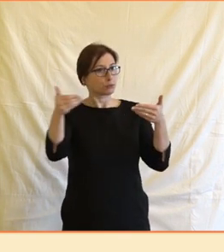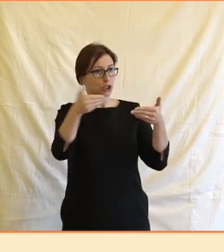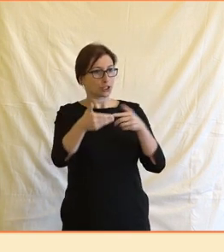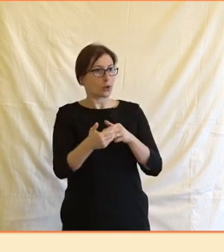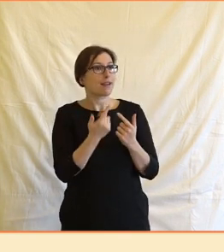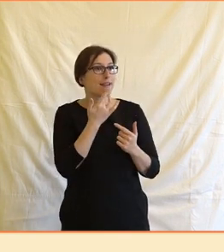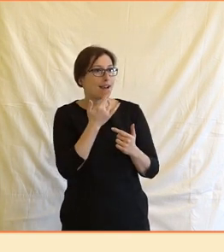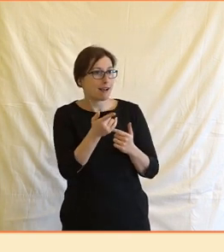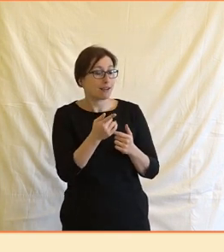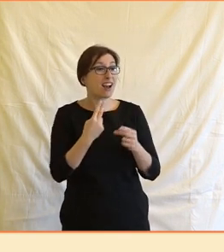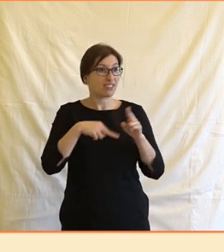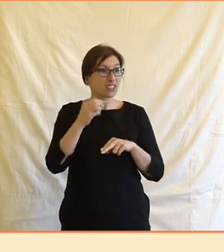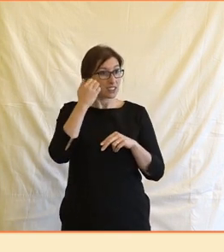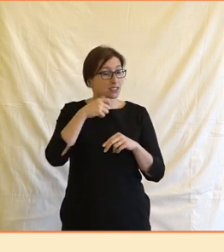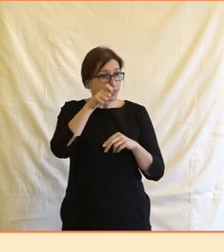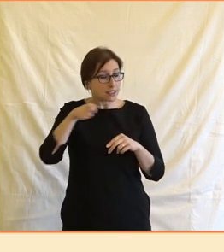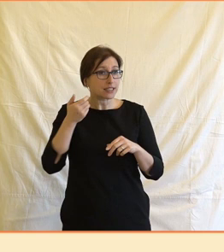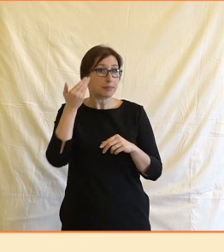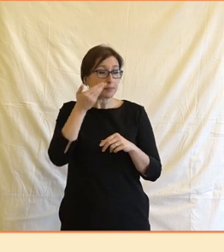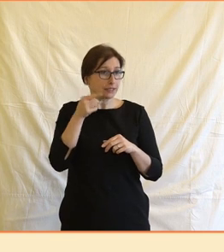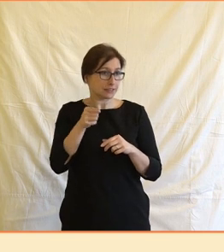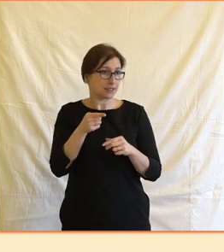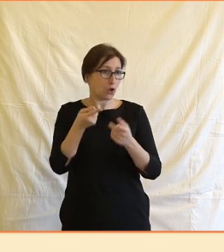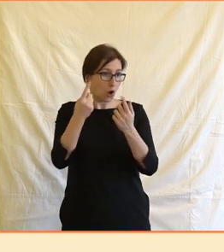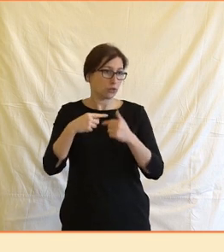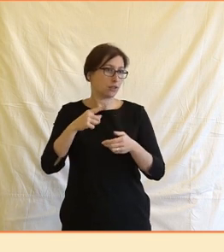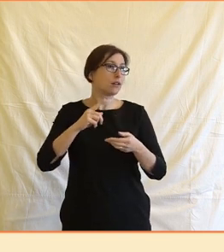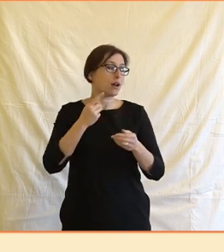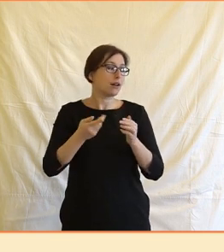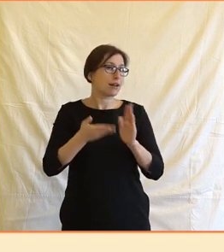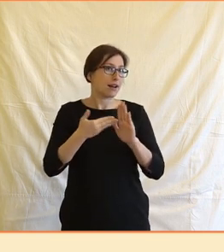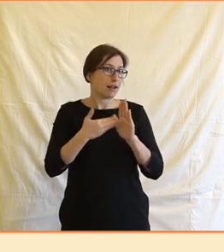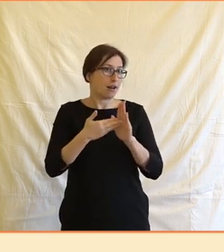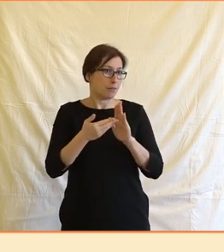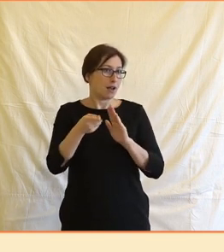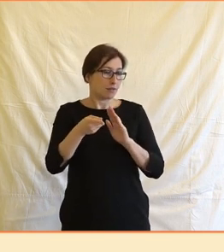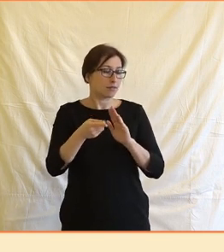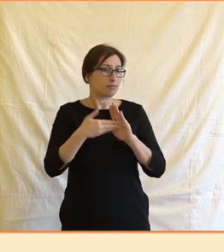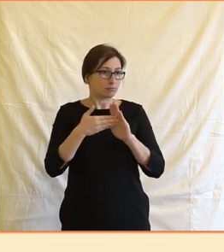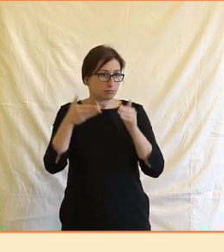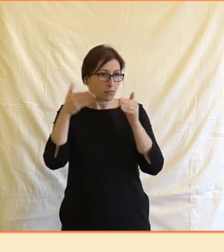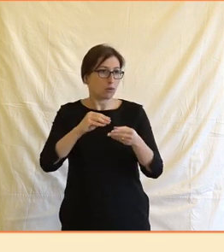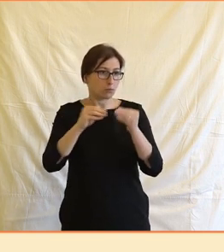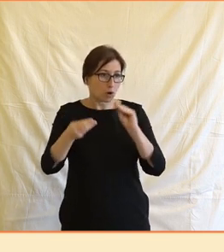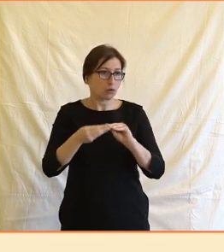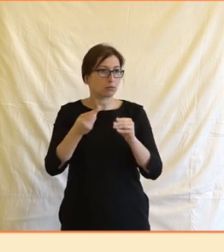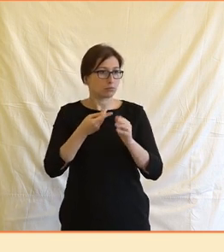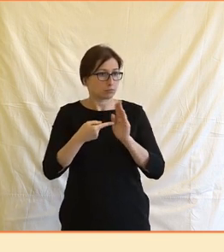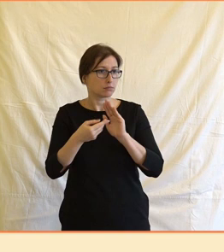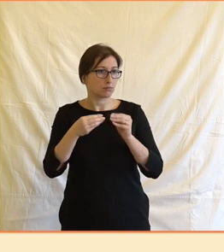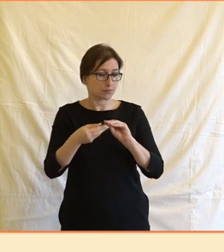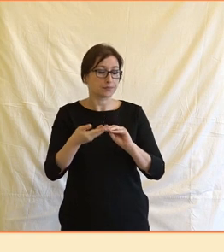přičemž většina těchto respondentů je z oblasti marketingu. Lidský běžný